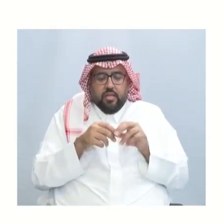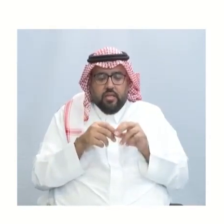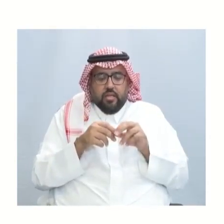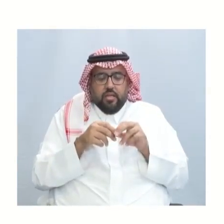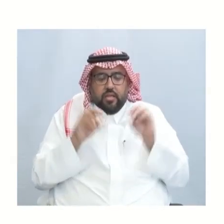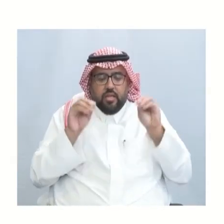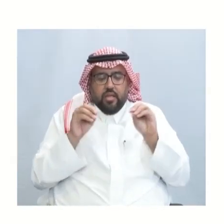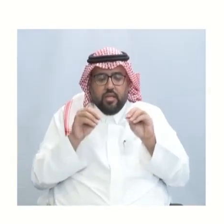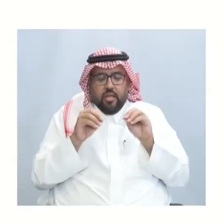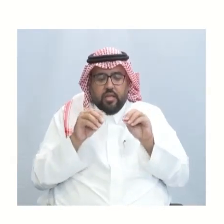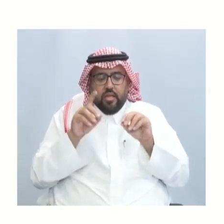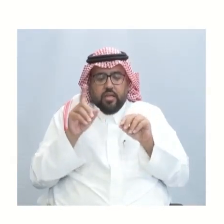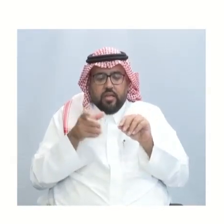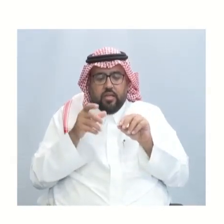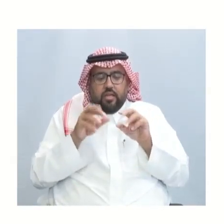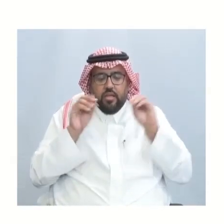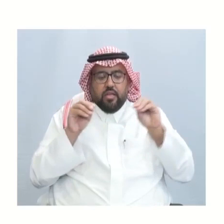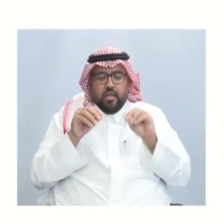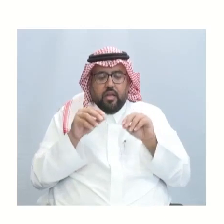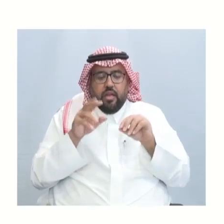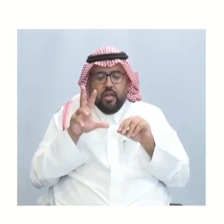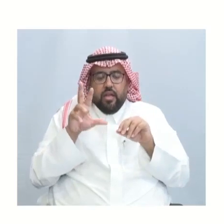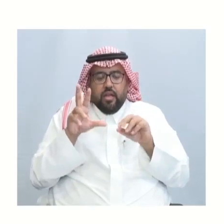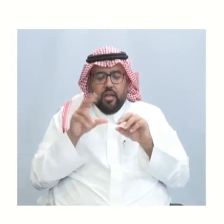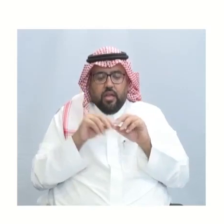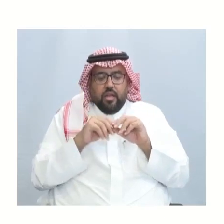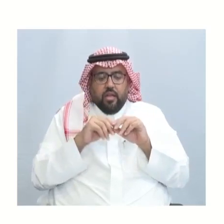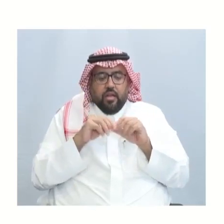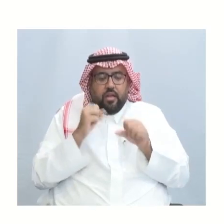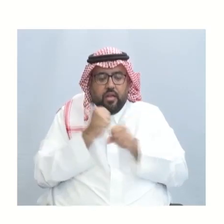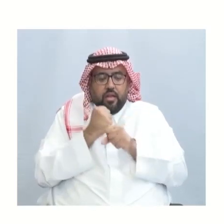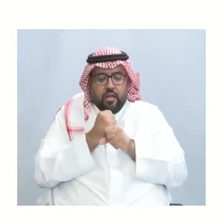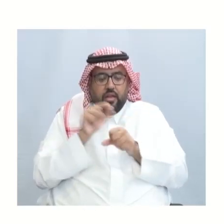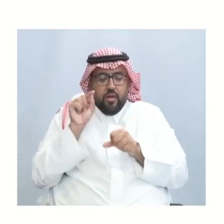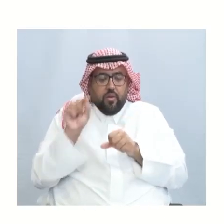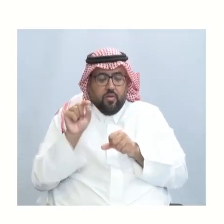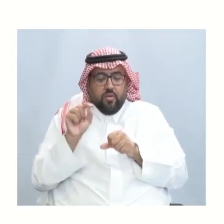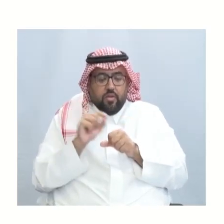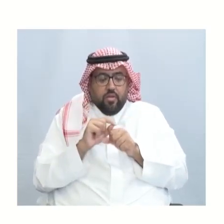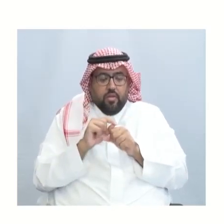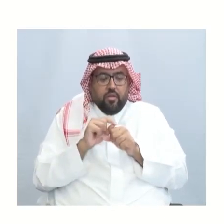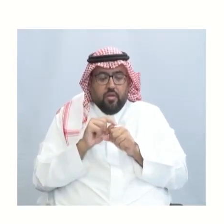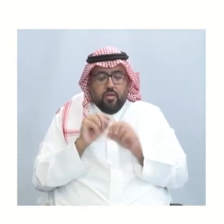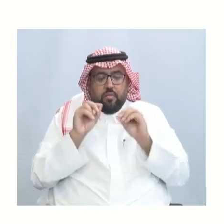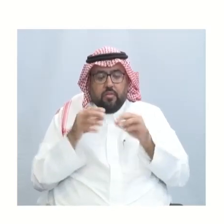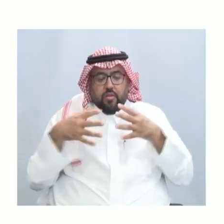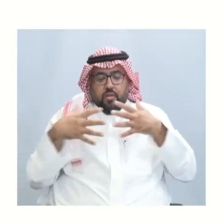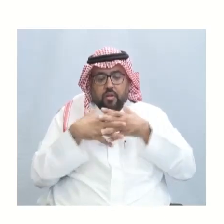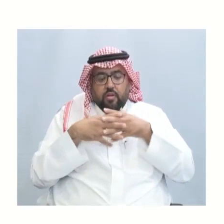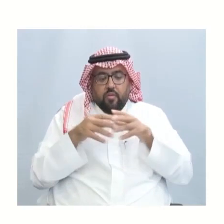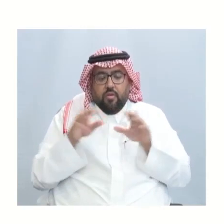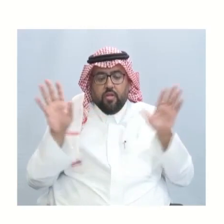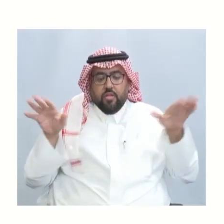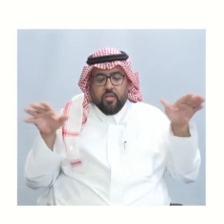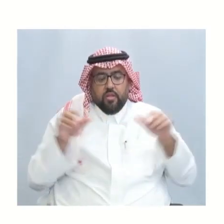الريش الزغبي هو ريش ناعم لا يحتوي على الخطافات الوظيفه وهي نقطه هامه في الريش المحيطي وظيفه الطيران